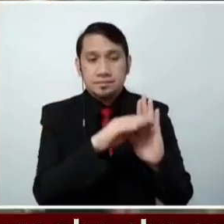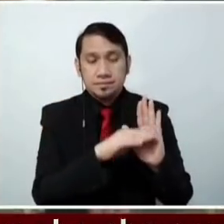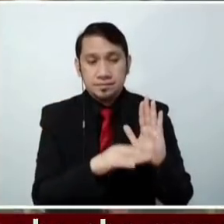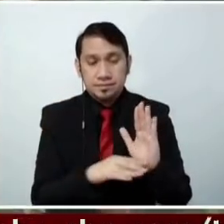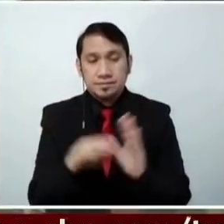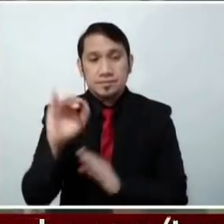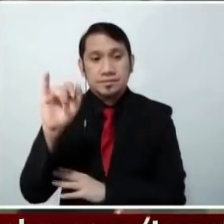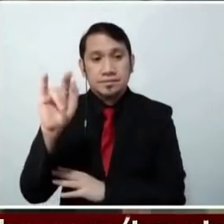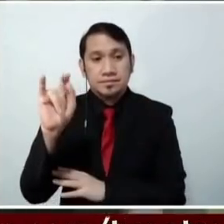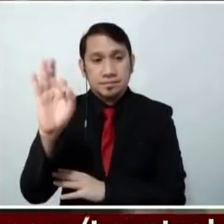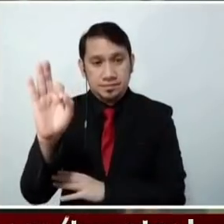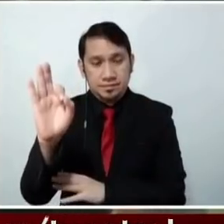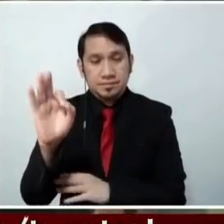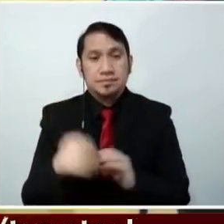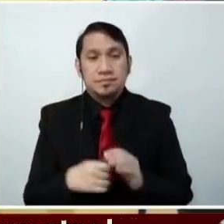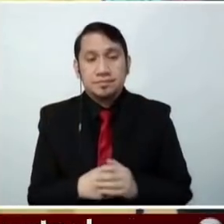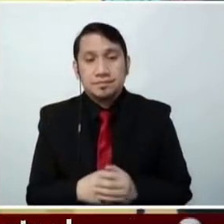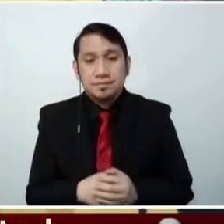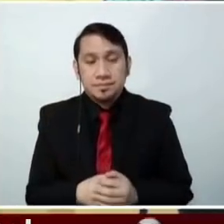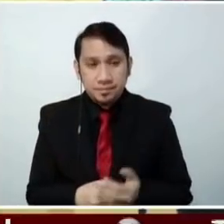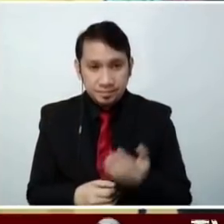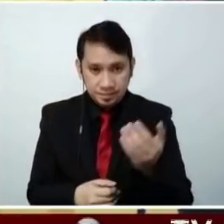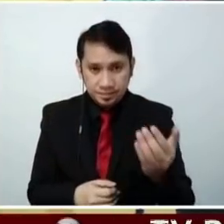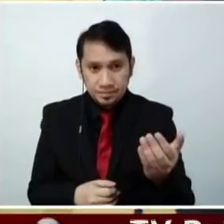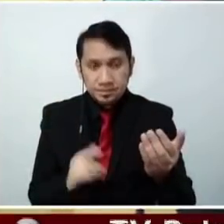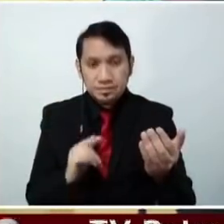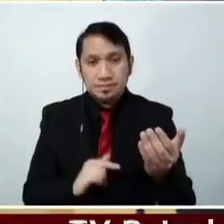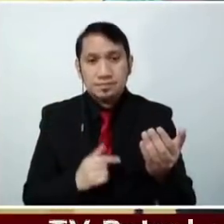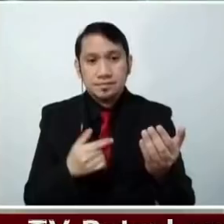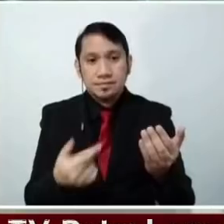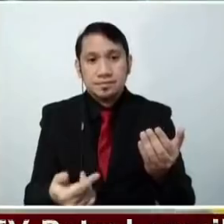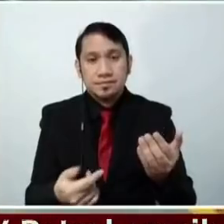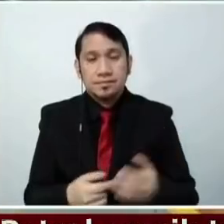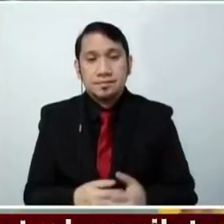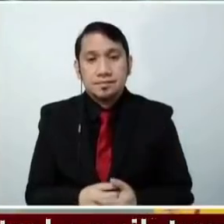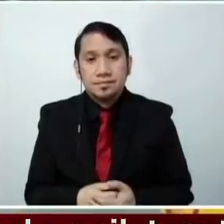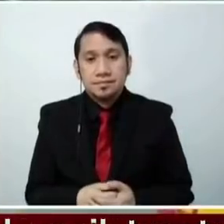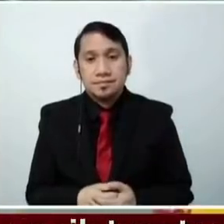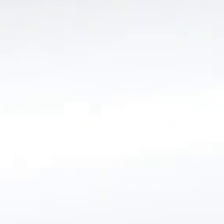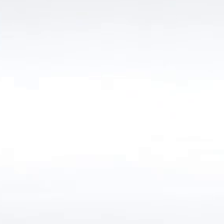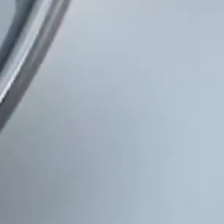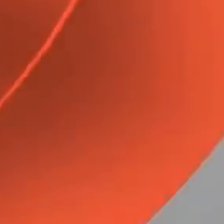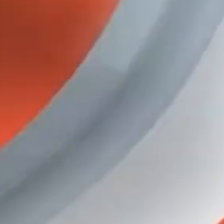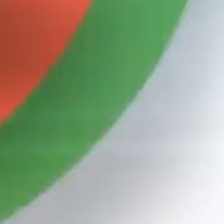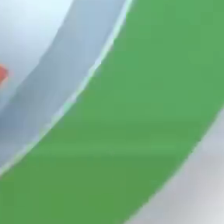IATF. Zen Hernandez, ABS-CBN News.